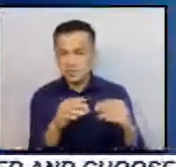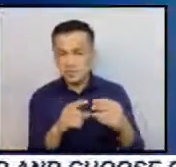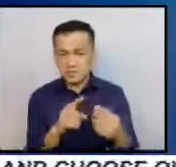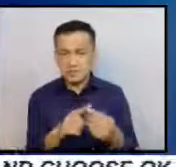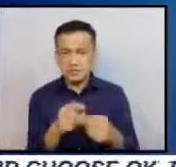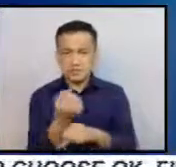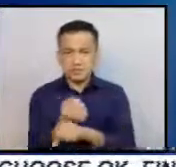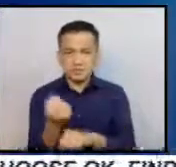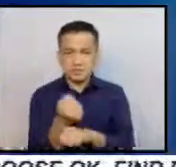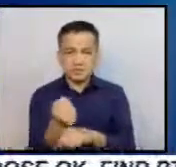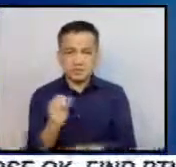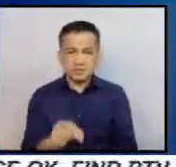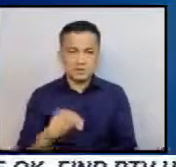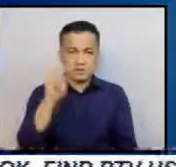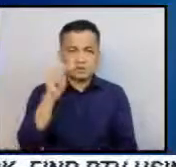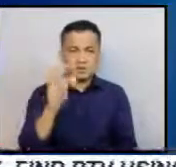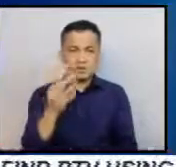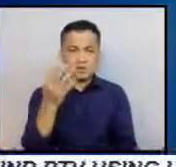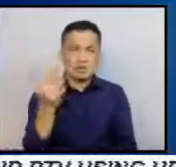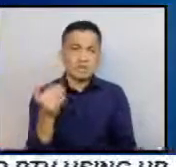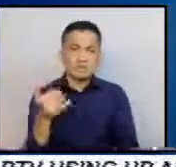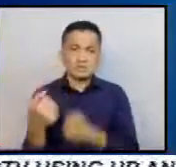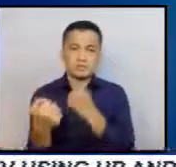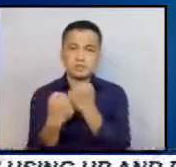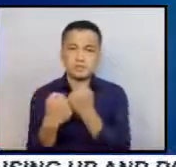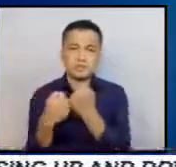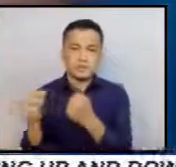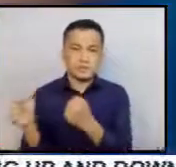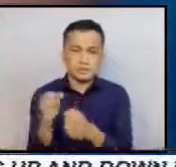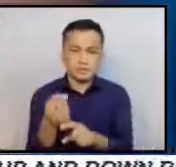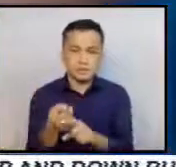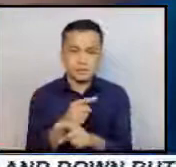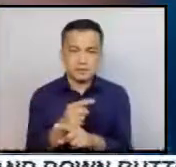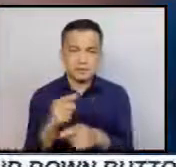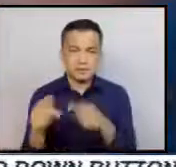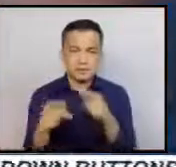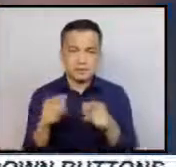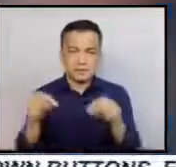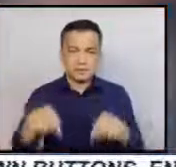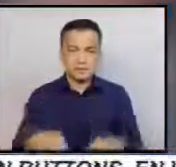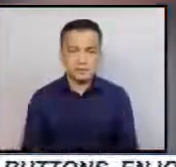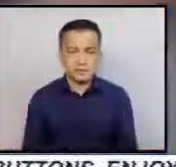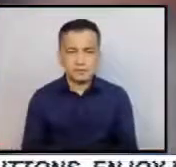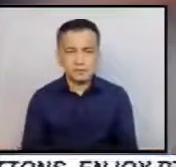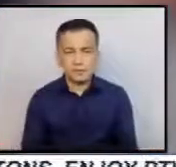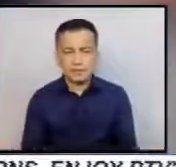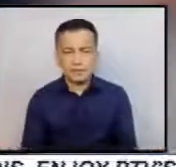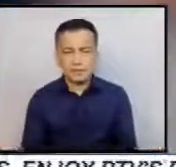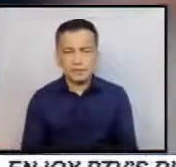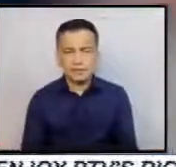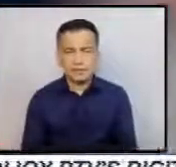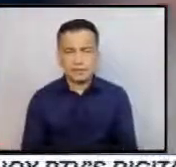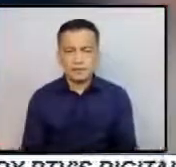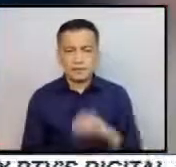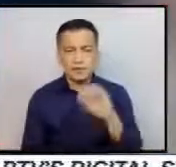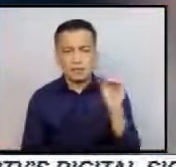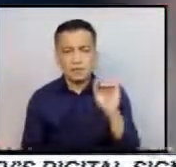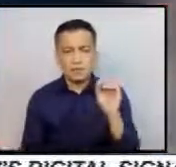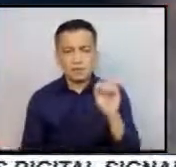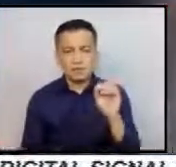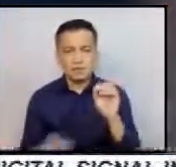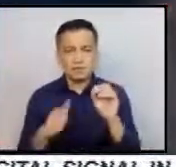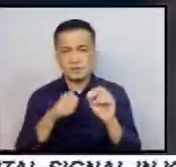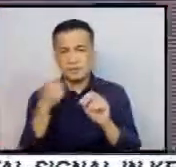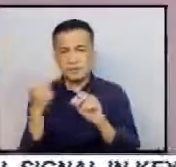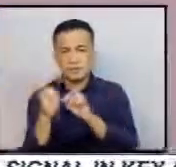North dahil sa suportang kanilang nakukuha mula sa mga tiga rito. Wala namang ibang qualified na leader, kundi po si